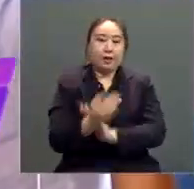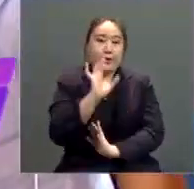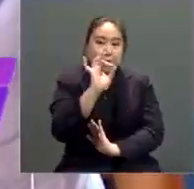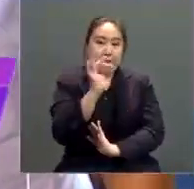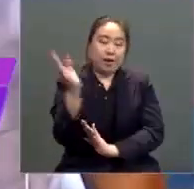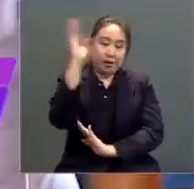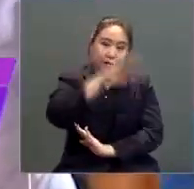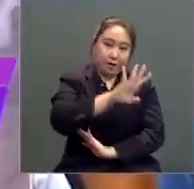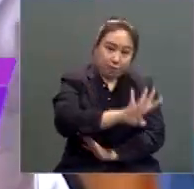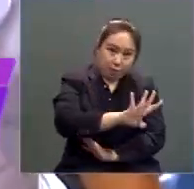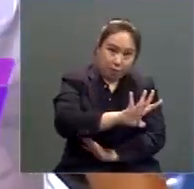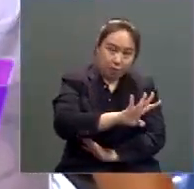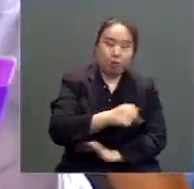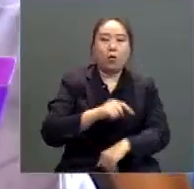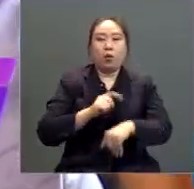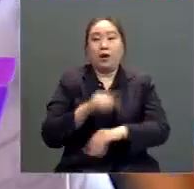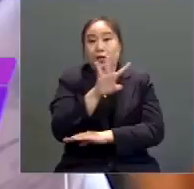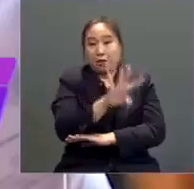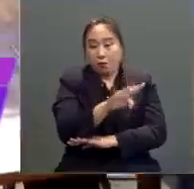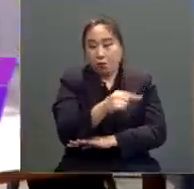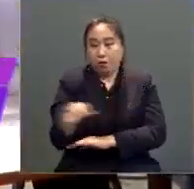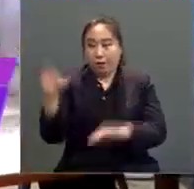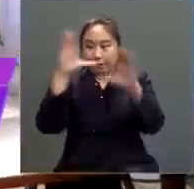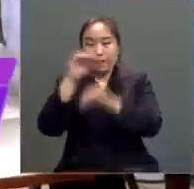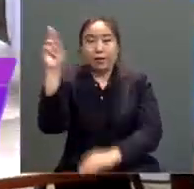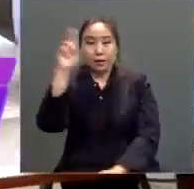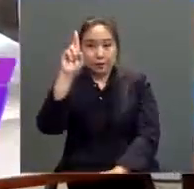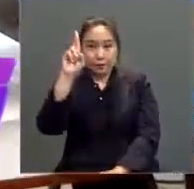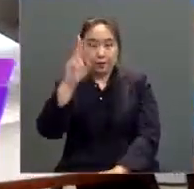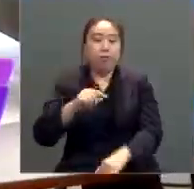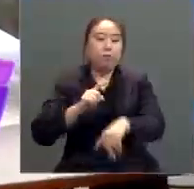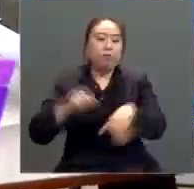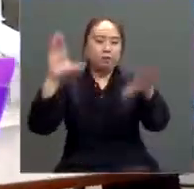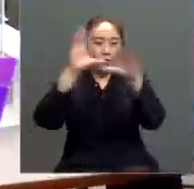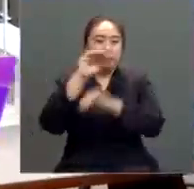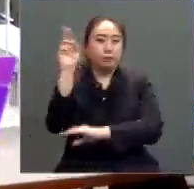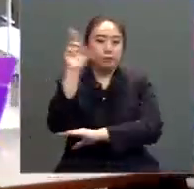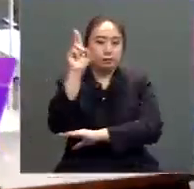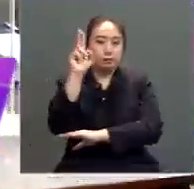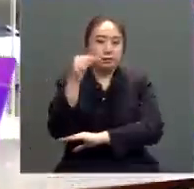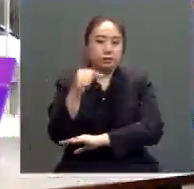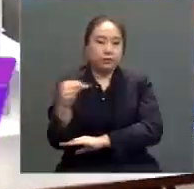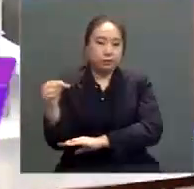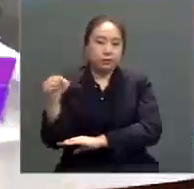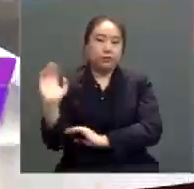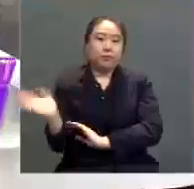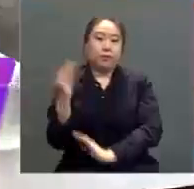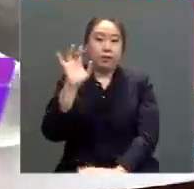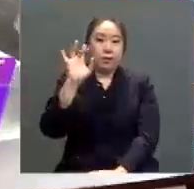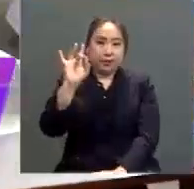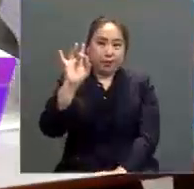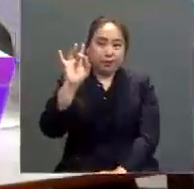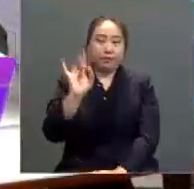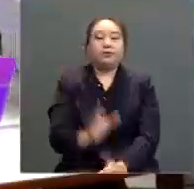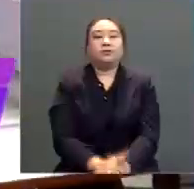า16นาฬิกาถึง24นาฬิกาและรอบ24นาฬิกาถึง8นาฬิกาของเช้